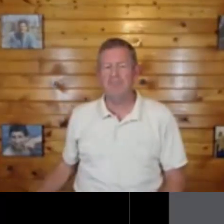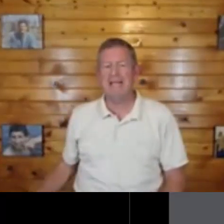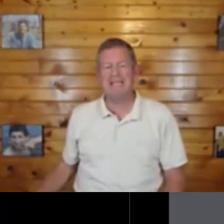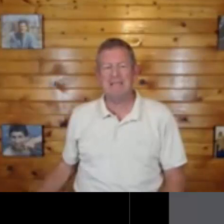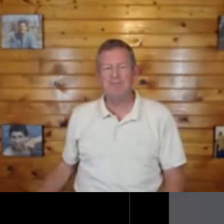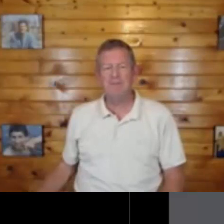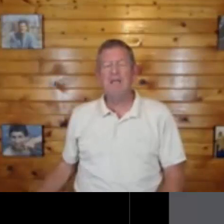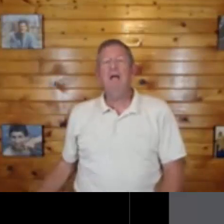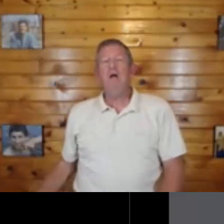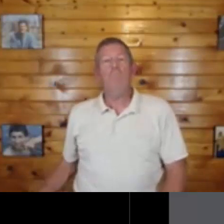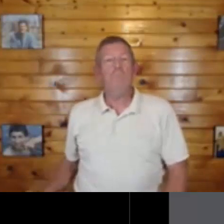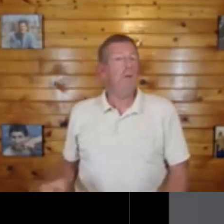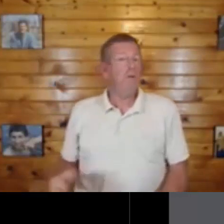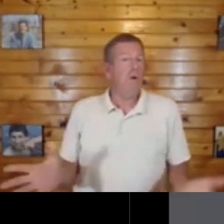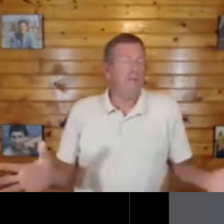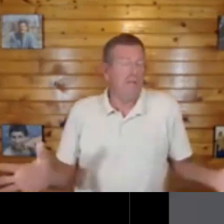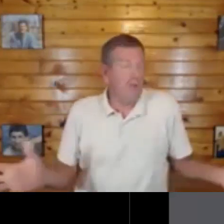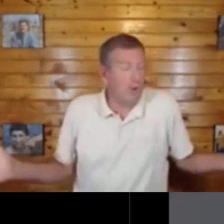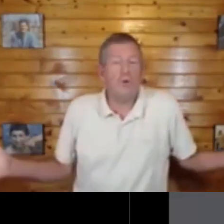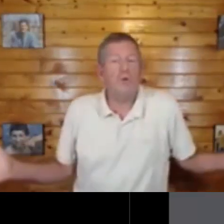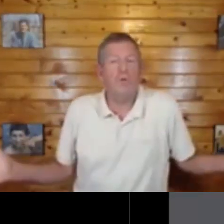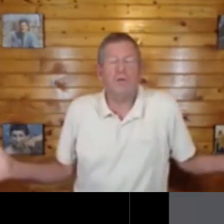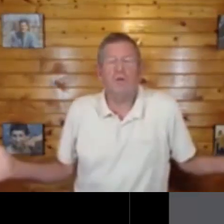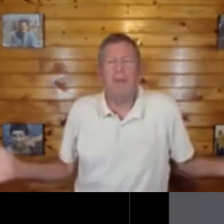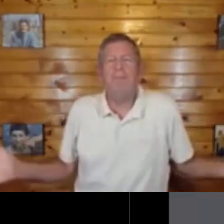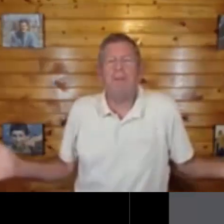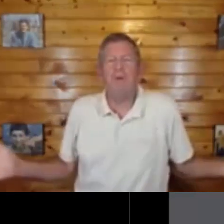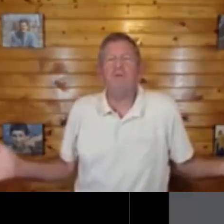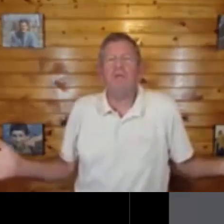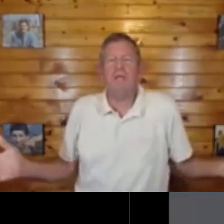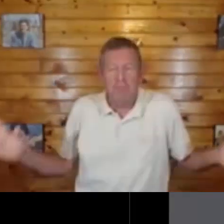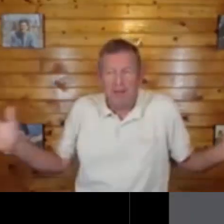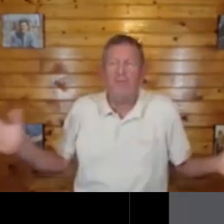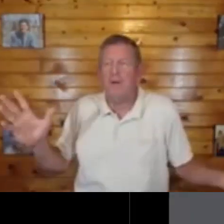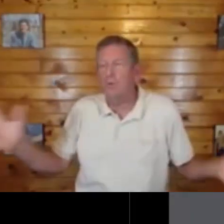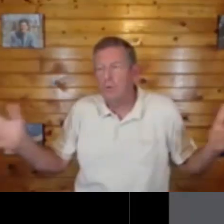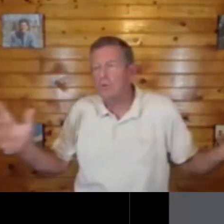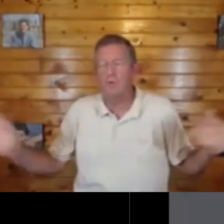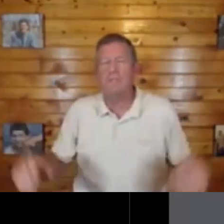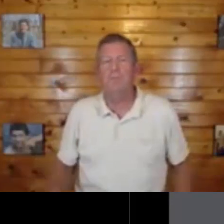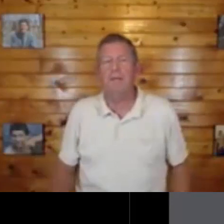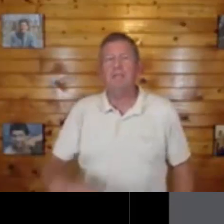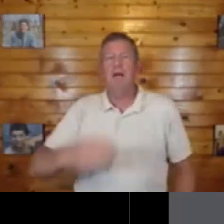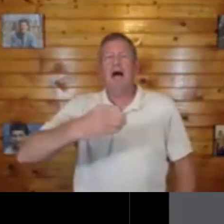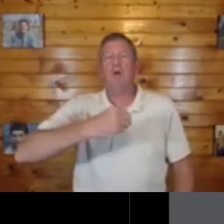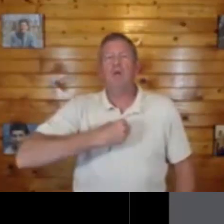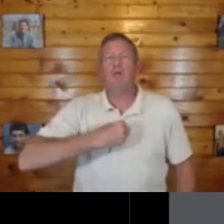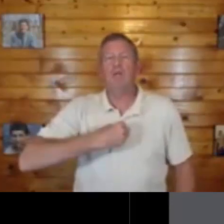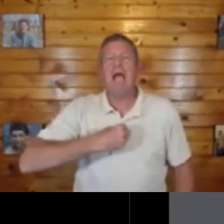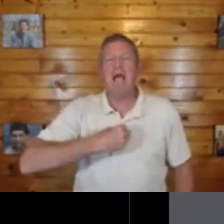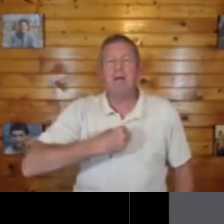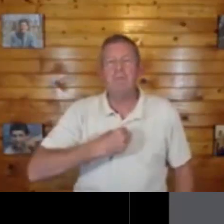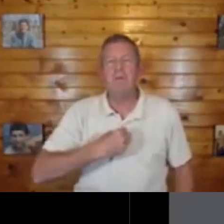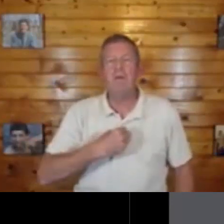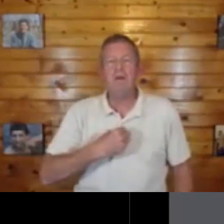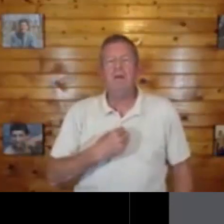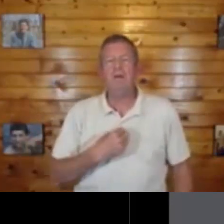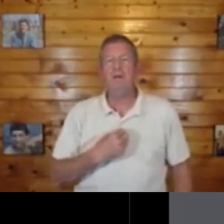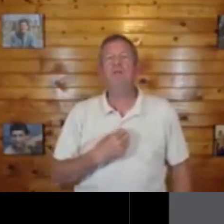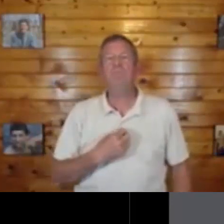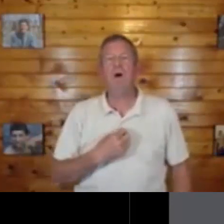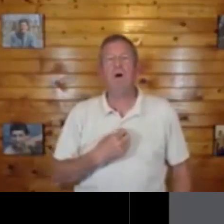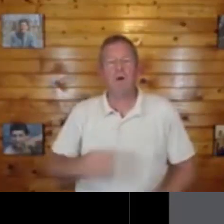suis gâté. Mais il y a autre chose que j'aime, à part manger, il y a parfois d'autres choses qui me plaisent. Alors,